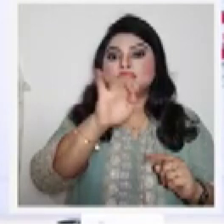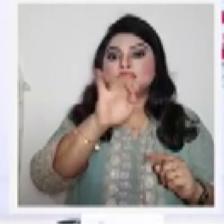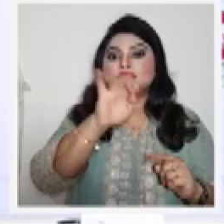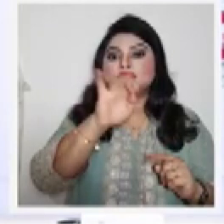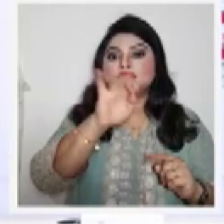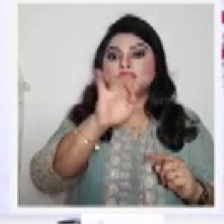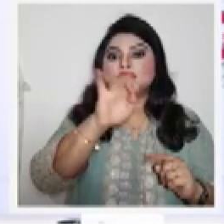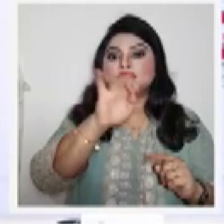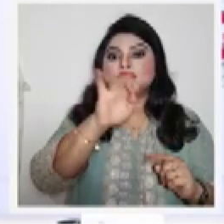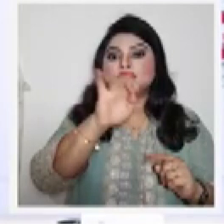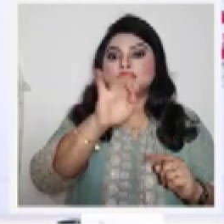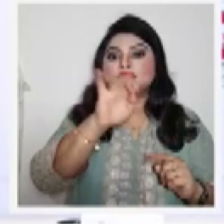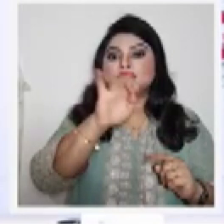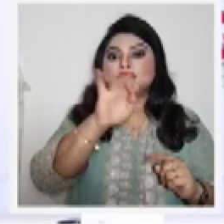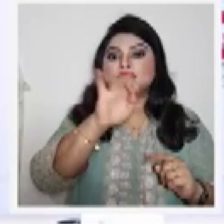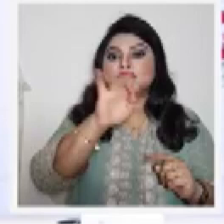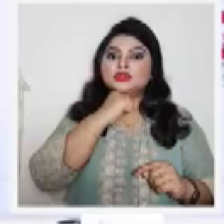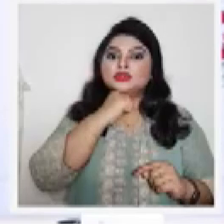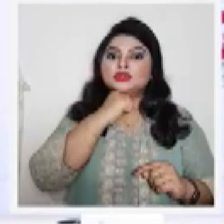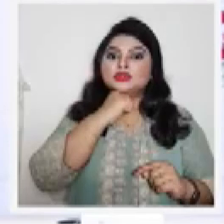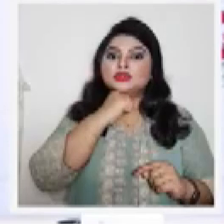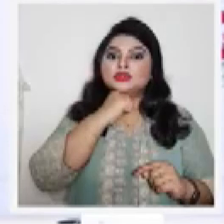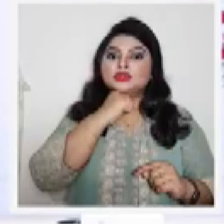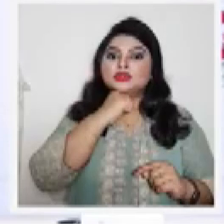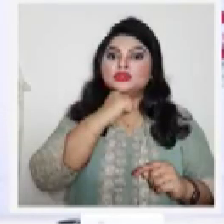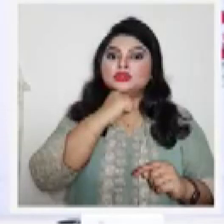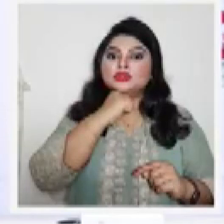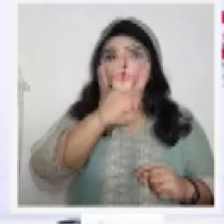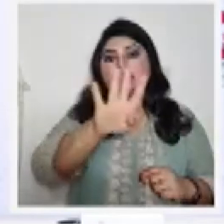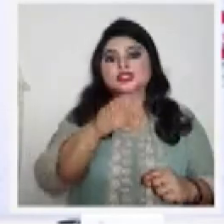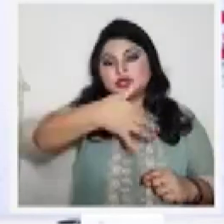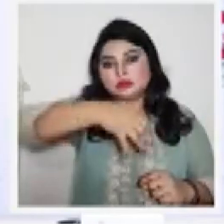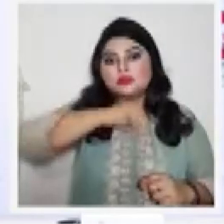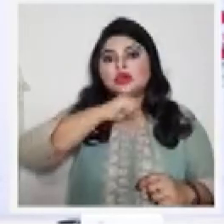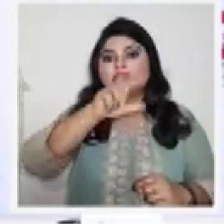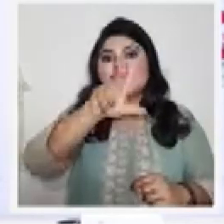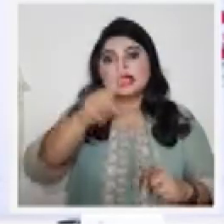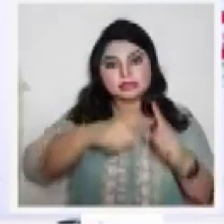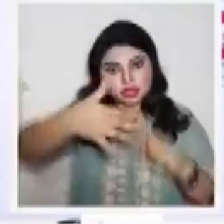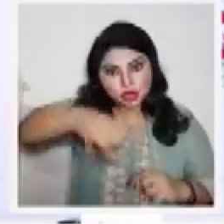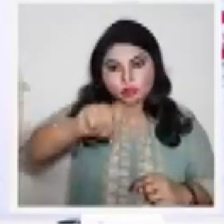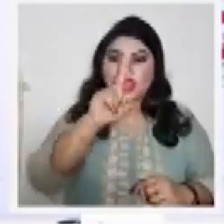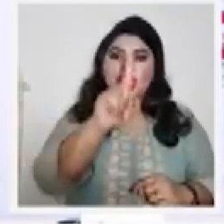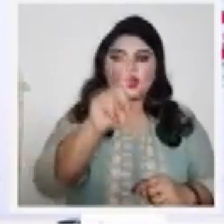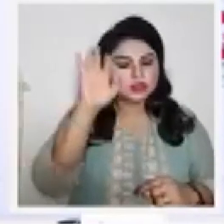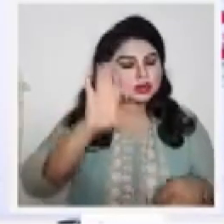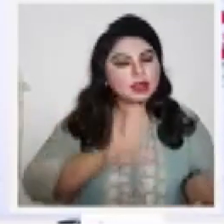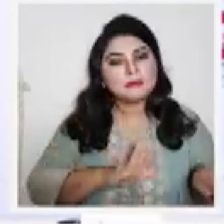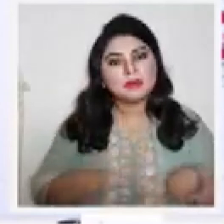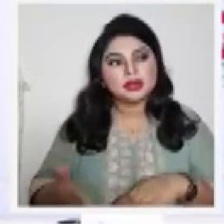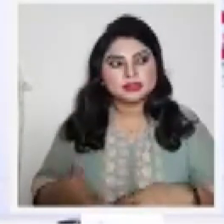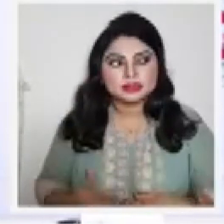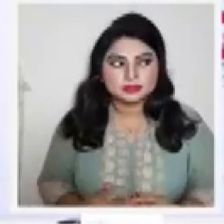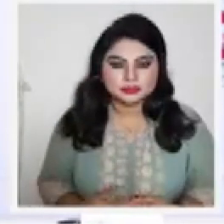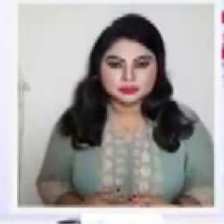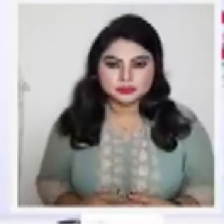এ পর্যন্ত বয়স বিভাজনে মৃত্যুর সংখ্যা এবং শতকরা হার 0 থেকে 10 বছর 18 জন,